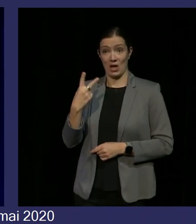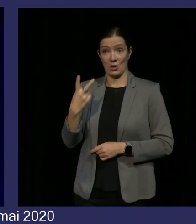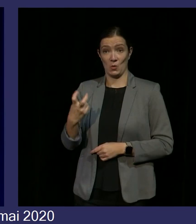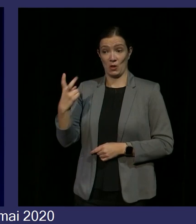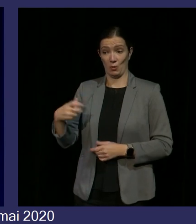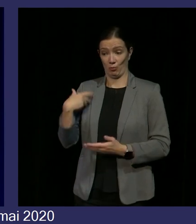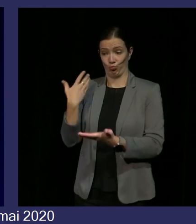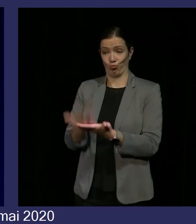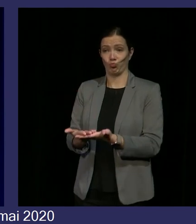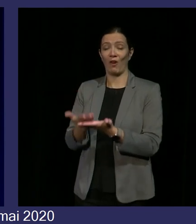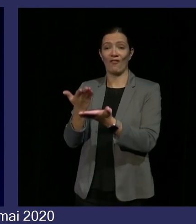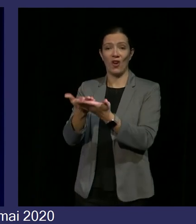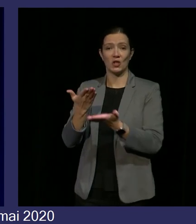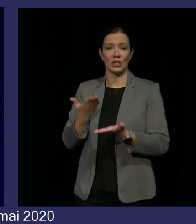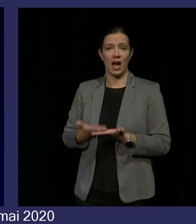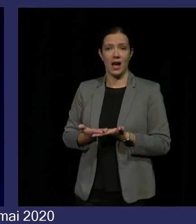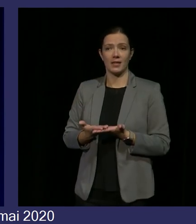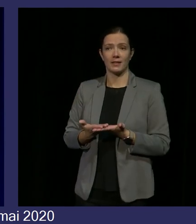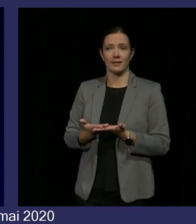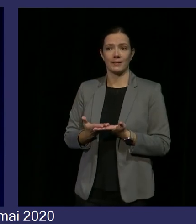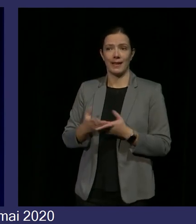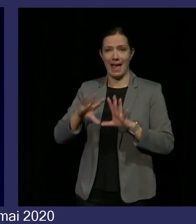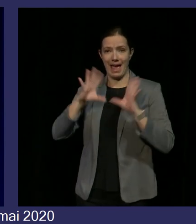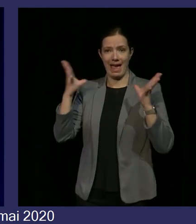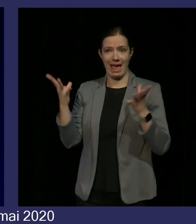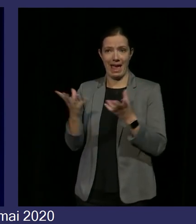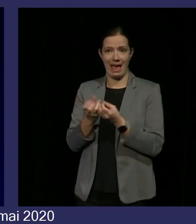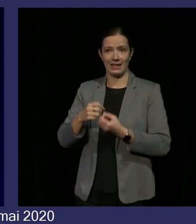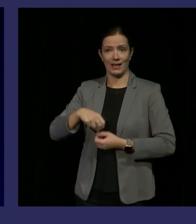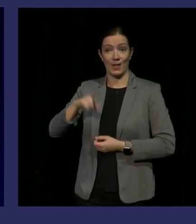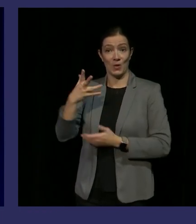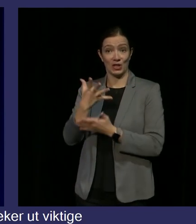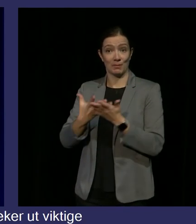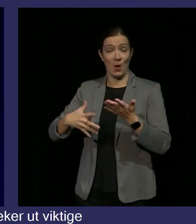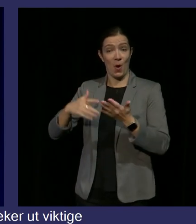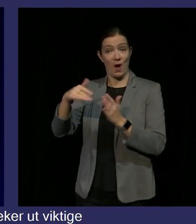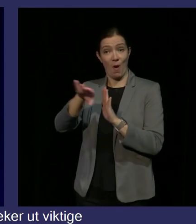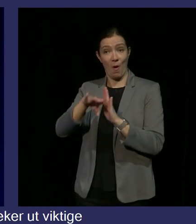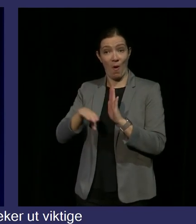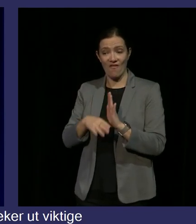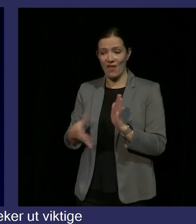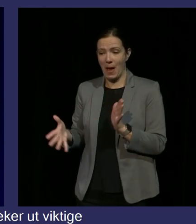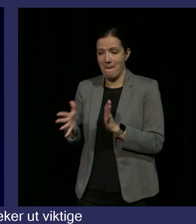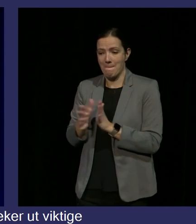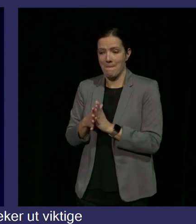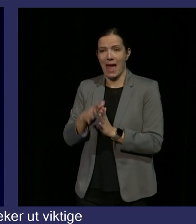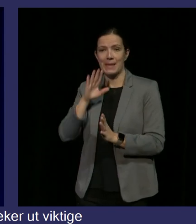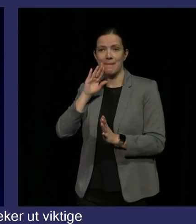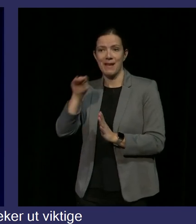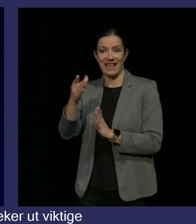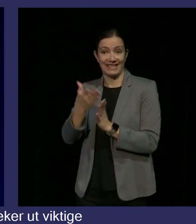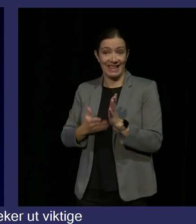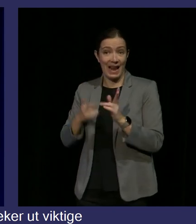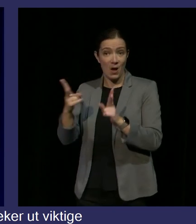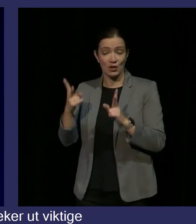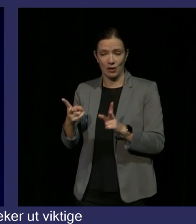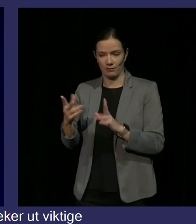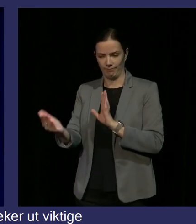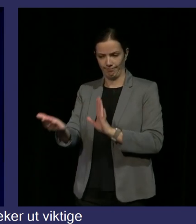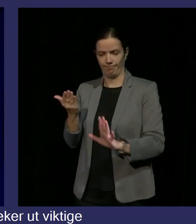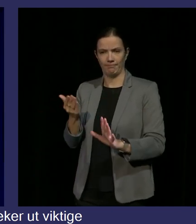la fram forslag til en helhetlig norsk språklov, sammen med en meldingsdel som peker